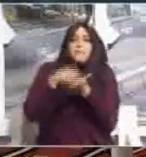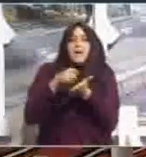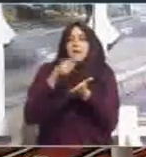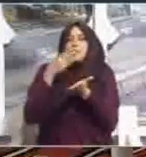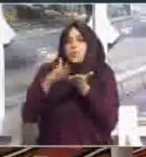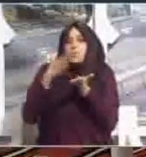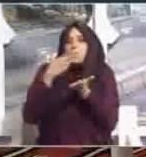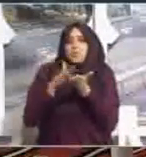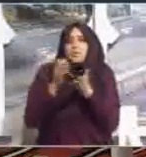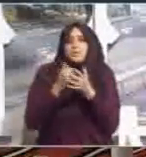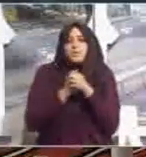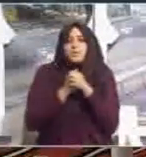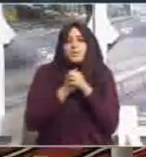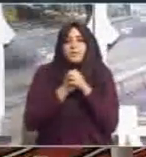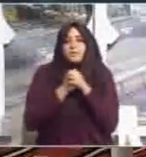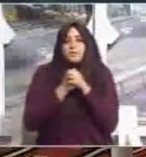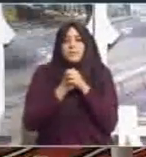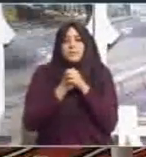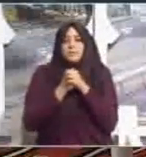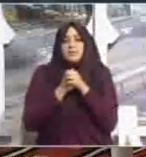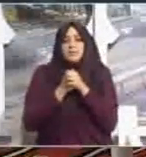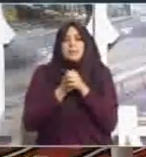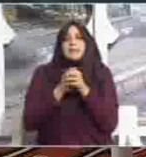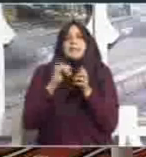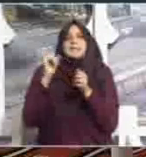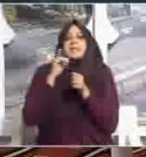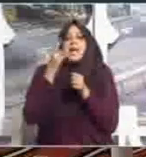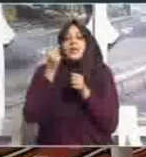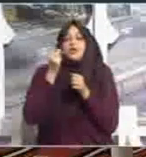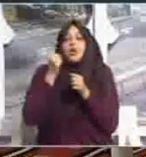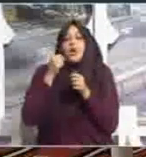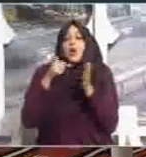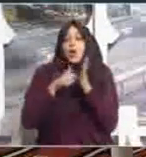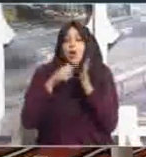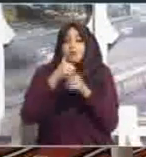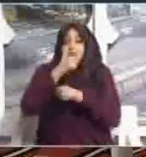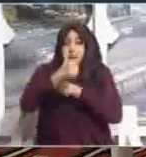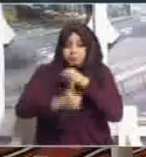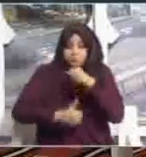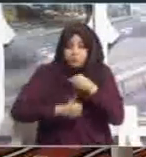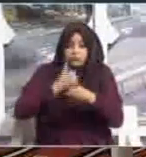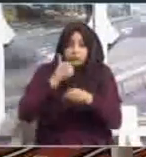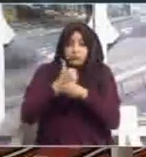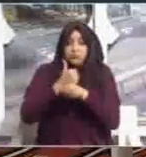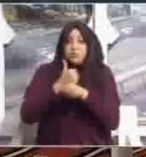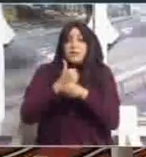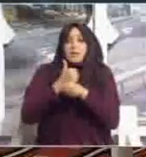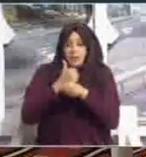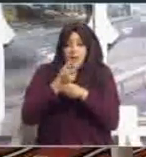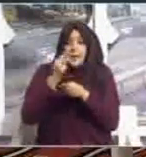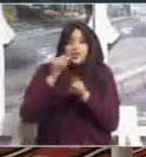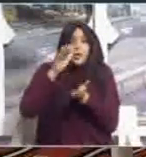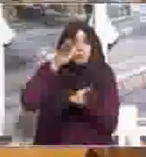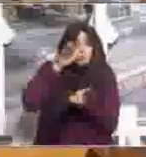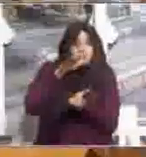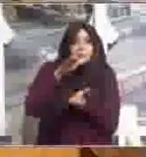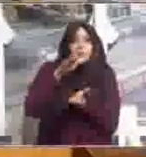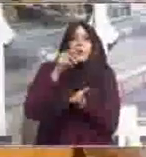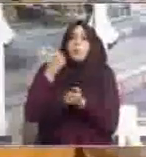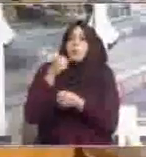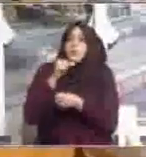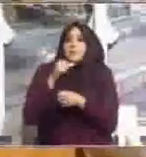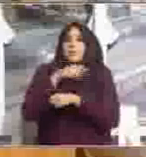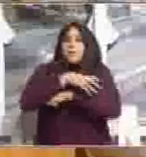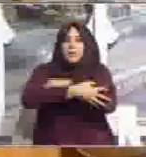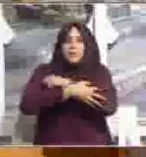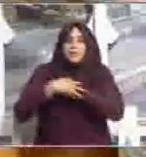هو المال لا تجب زكاته فيه الا اذا بلغ النصاب وحال حاله الحول. ايه. كذا؟ ايه. اذا عنده المبلغ هذا المال الان راه